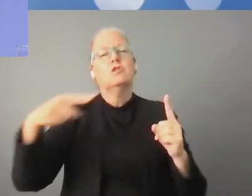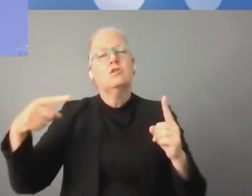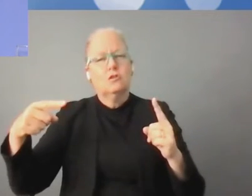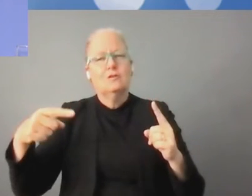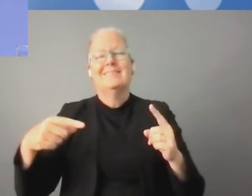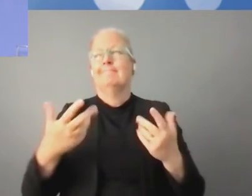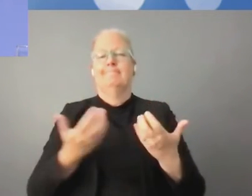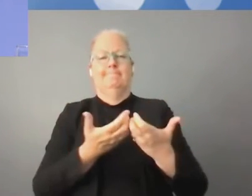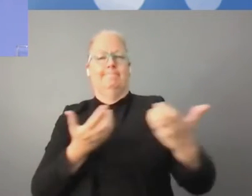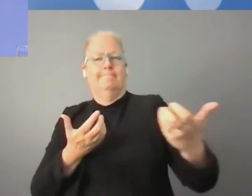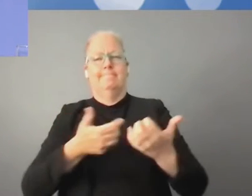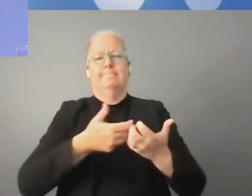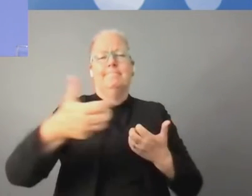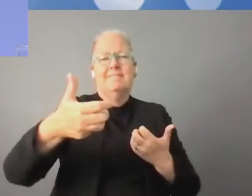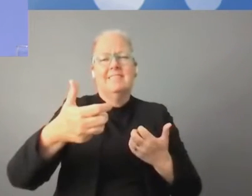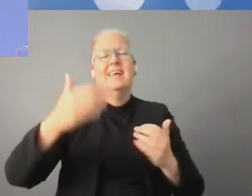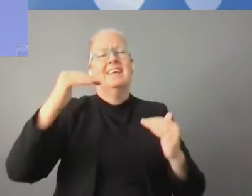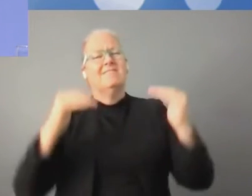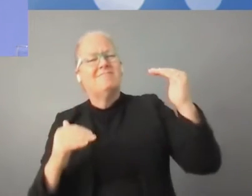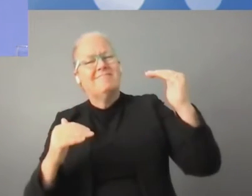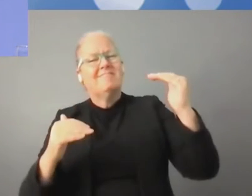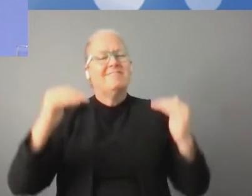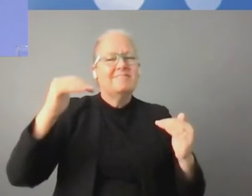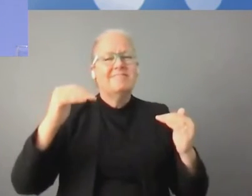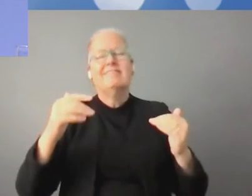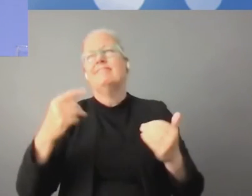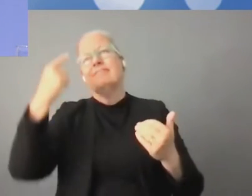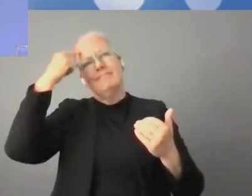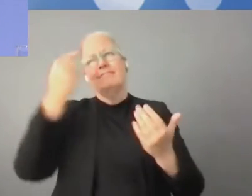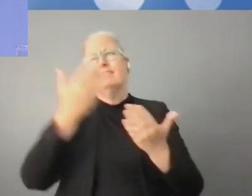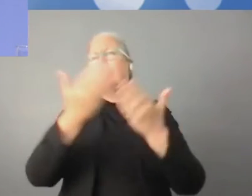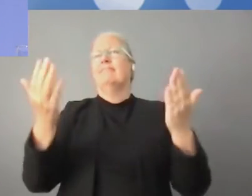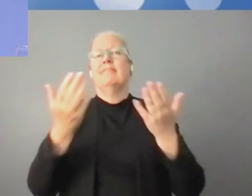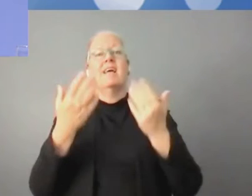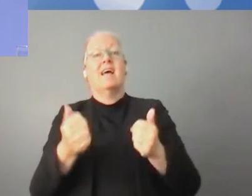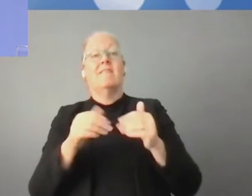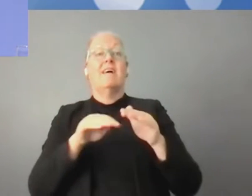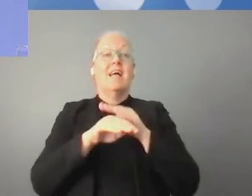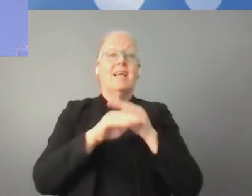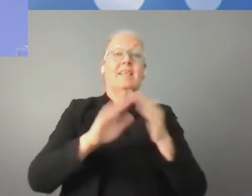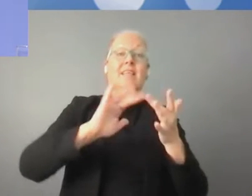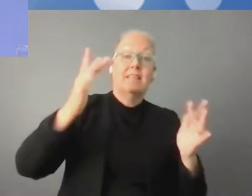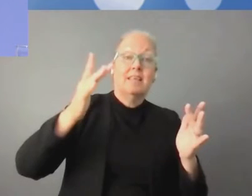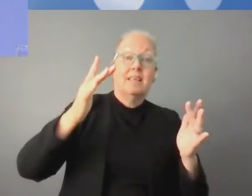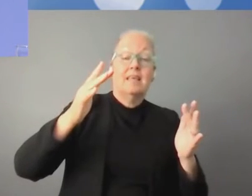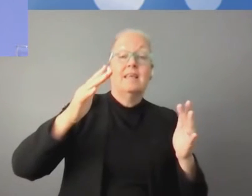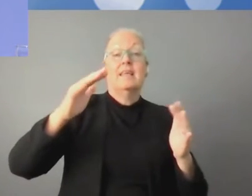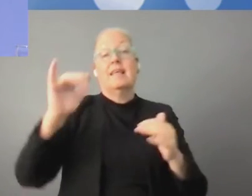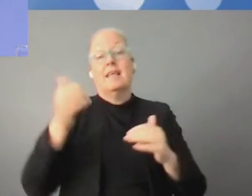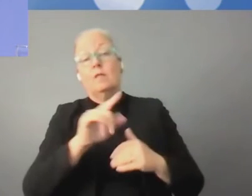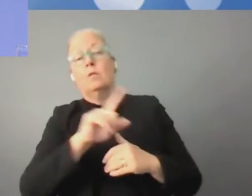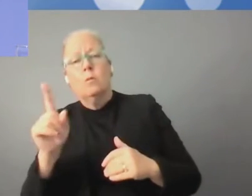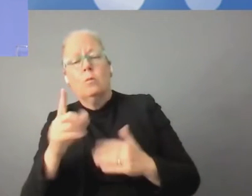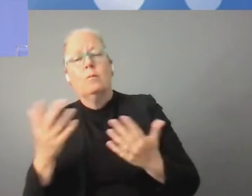также неравновесие во владении над искусственным интеллектом и другими элементами,